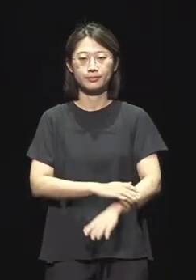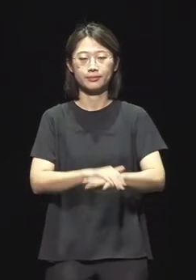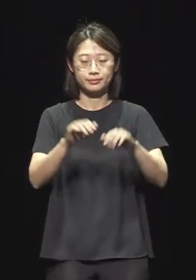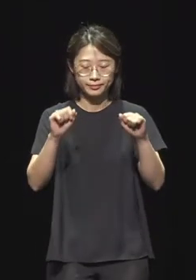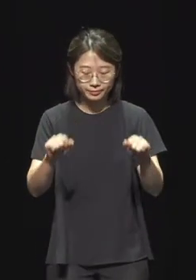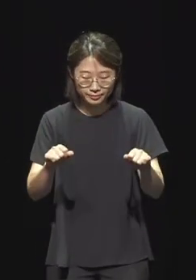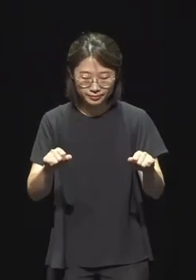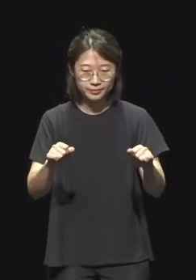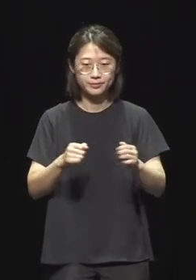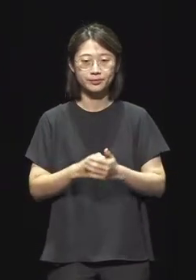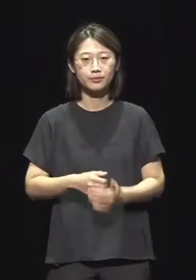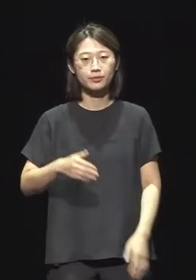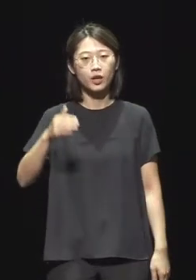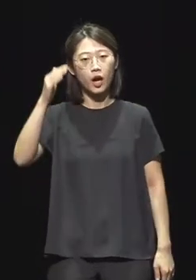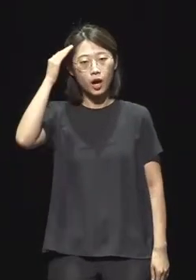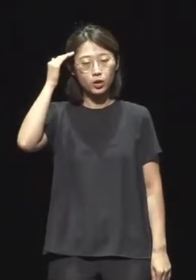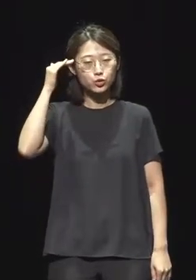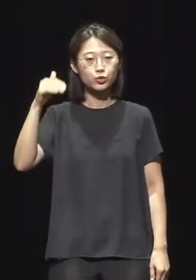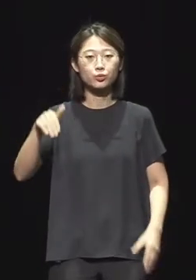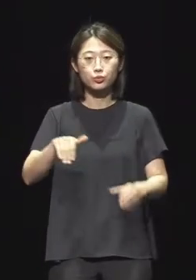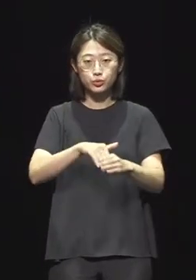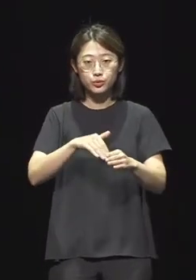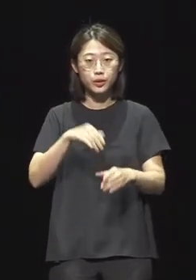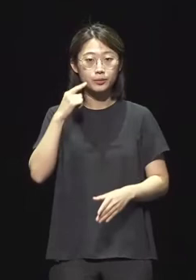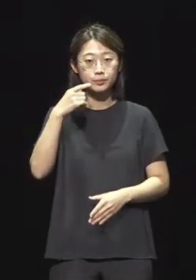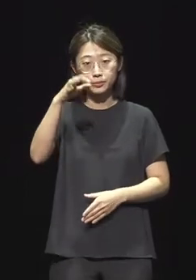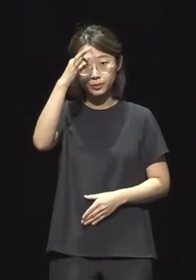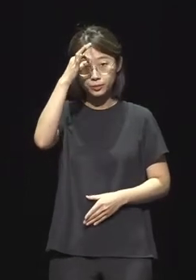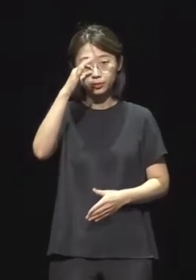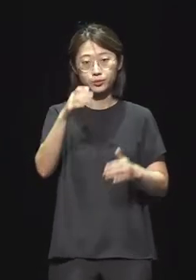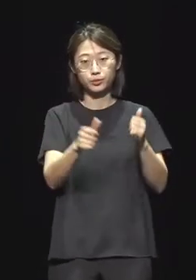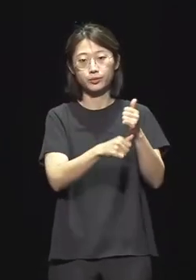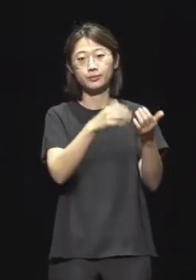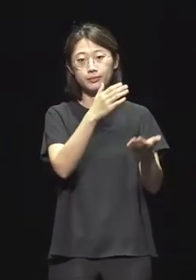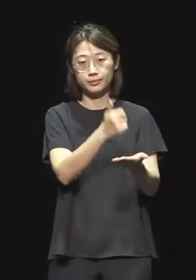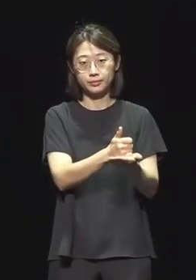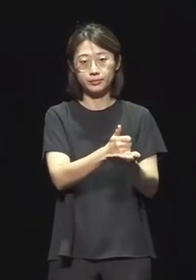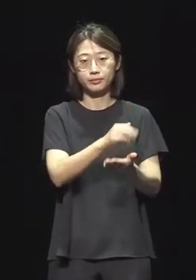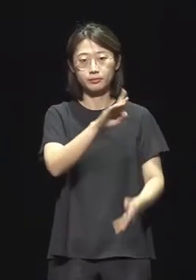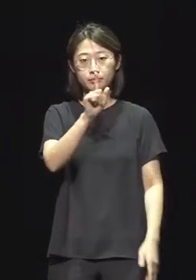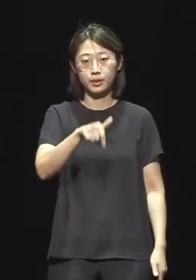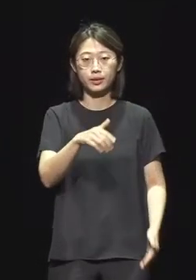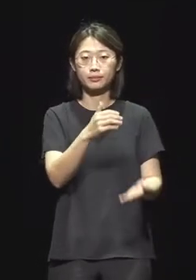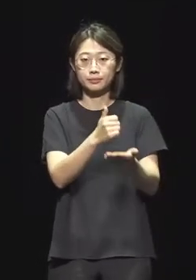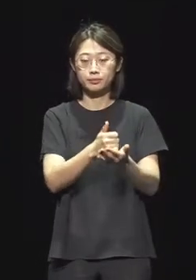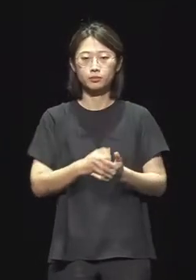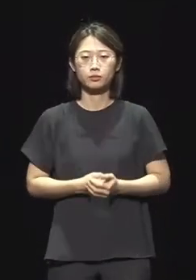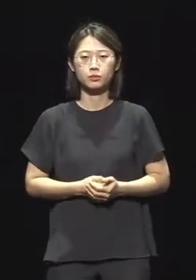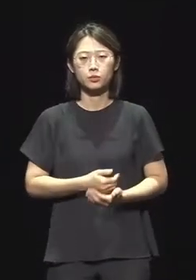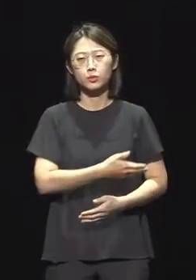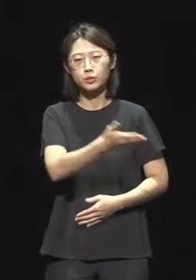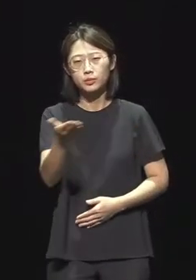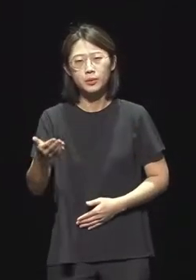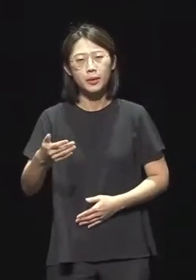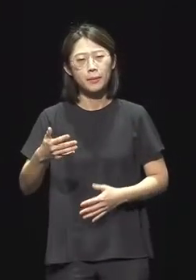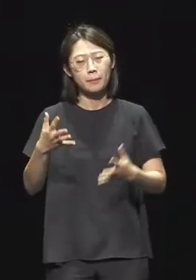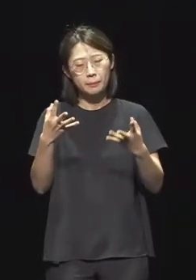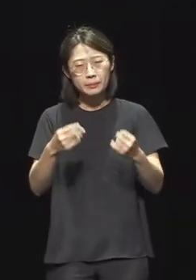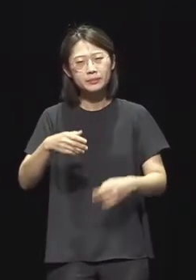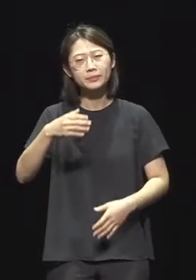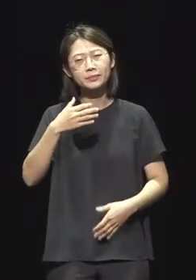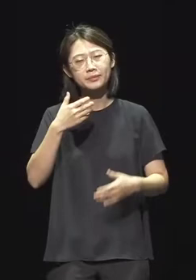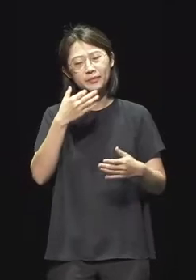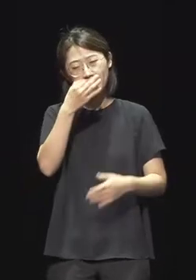안녕하십니까. 한국문화예술위원회 위원장 박종관입니다. 예술인 여러분 많이 힘드셨죠? 그리고